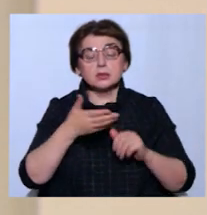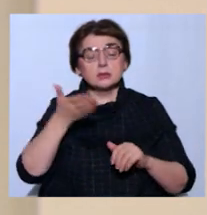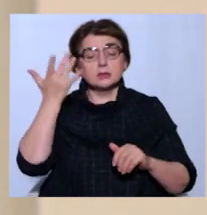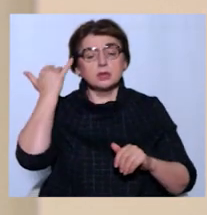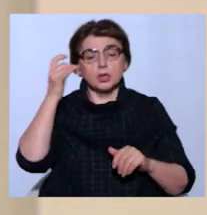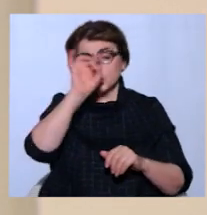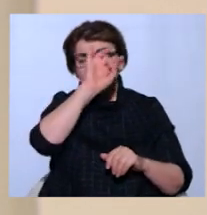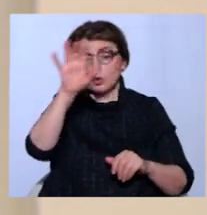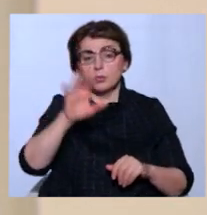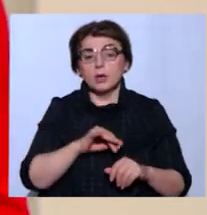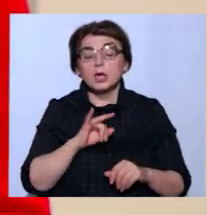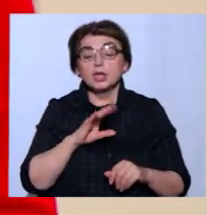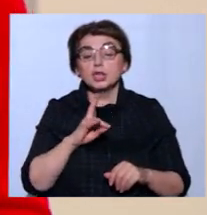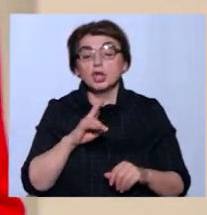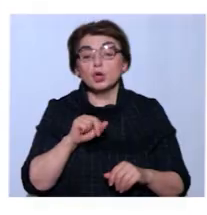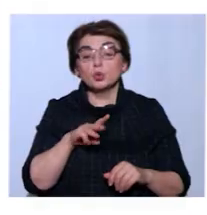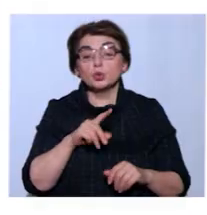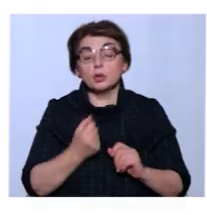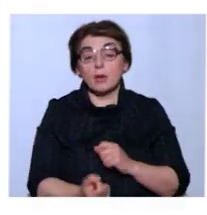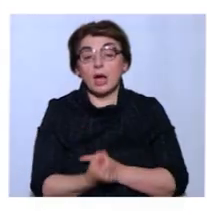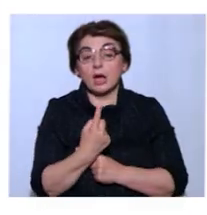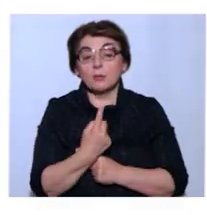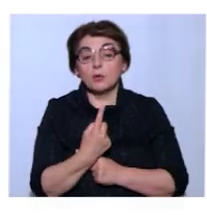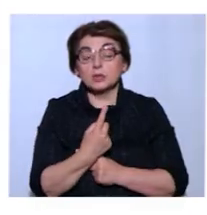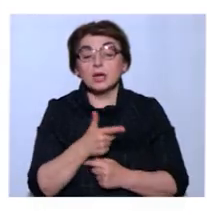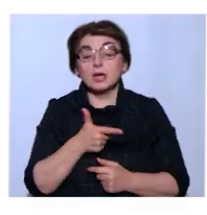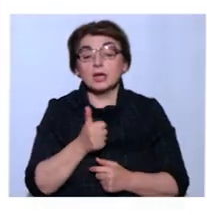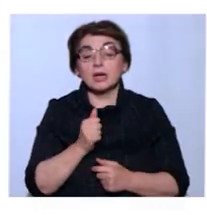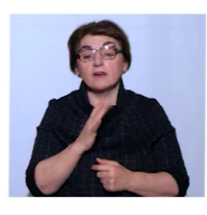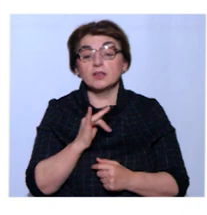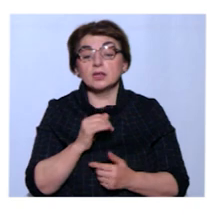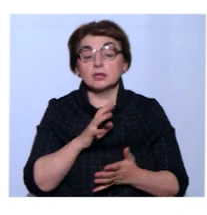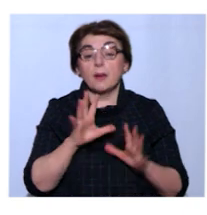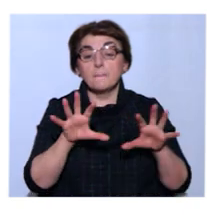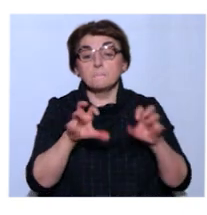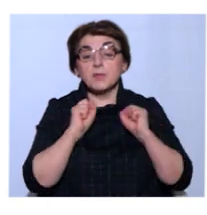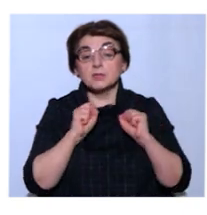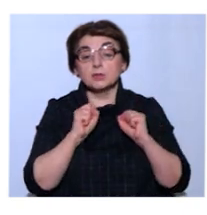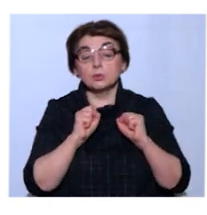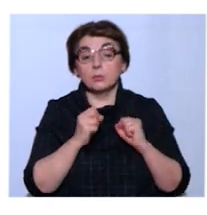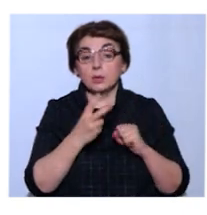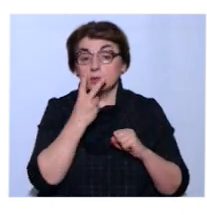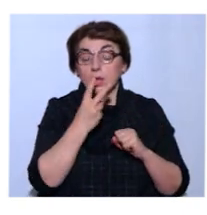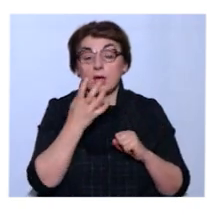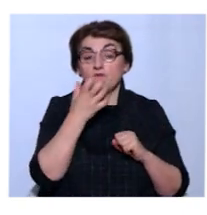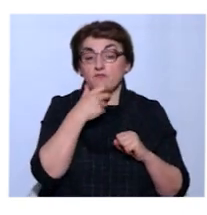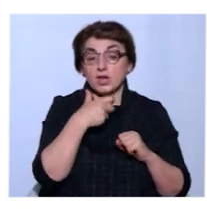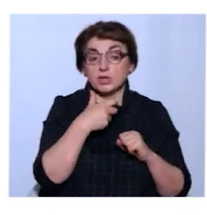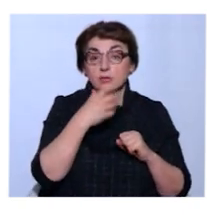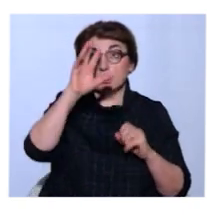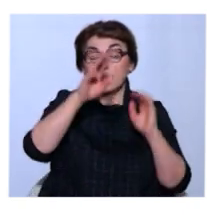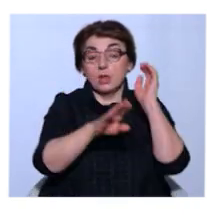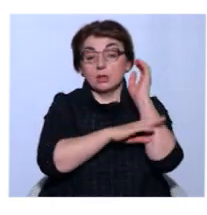მეცნიერმა ისააკ ნიუტონმა აღმოაჩინა გრავიტაცია, მიზიდულობა. მან დაინახა ვაშლი, რომელიც